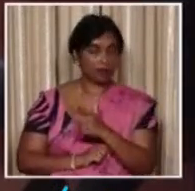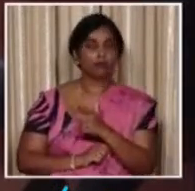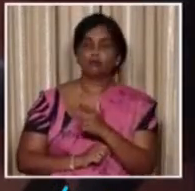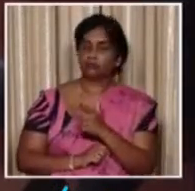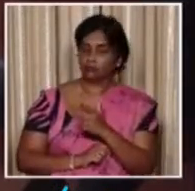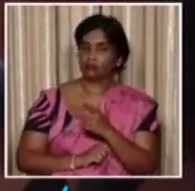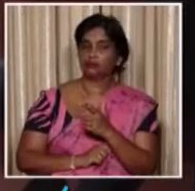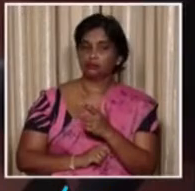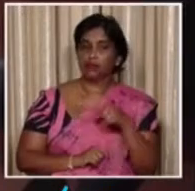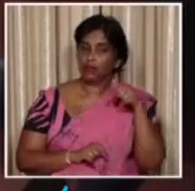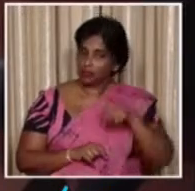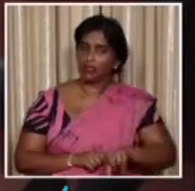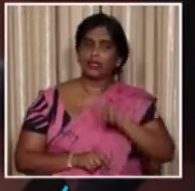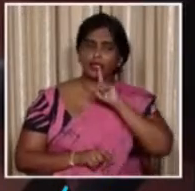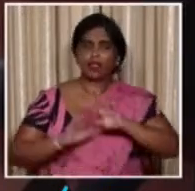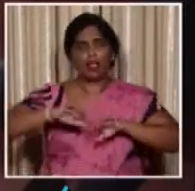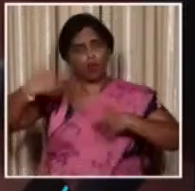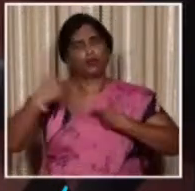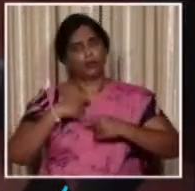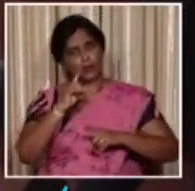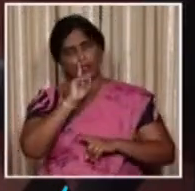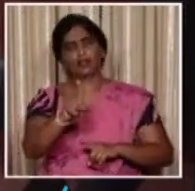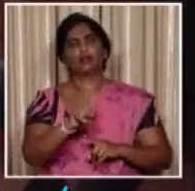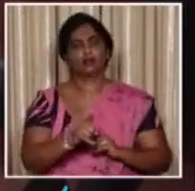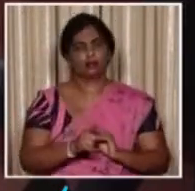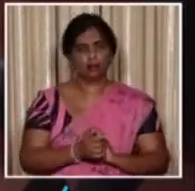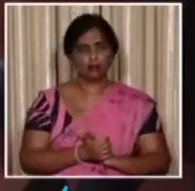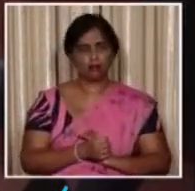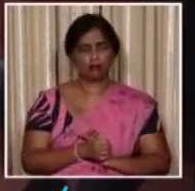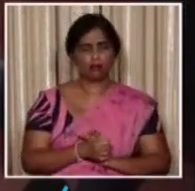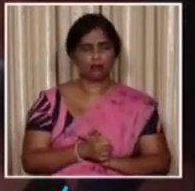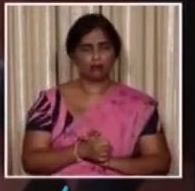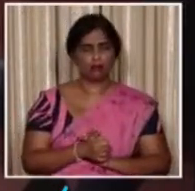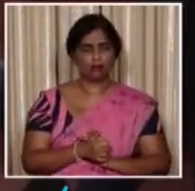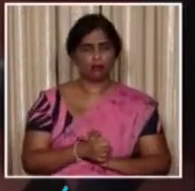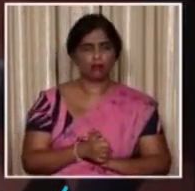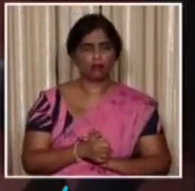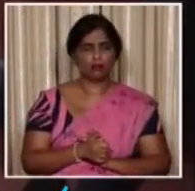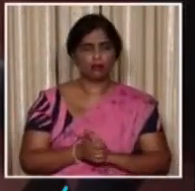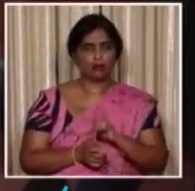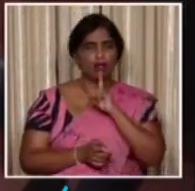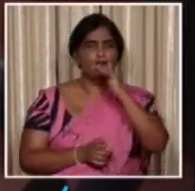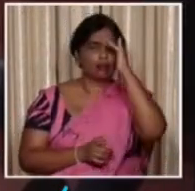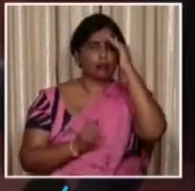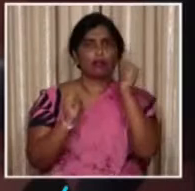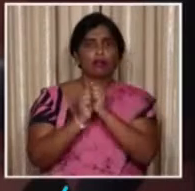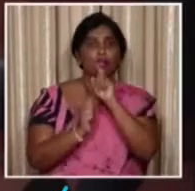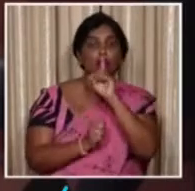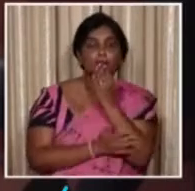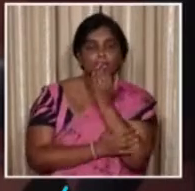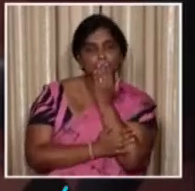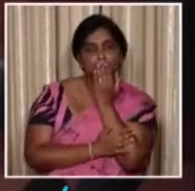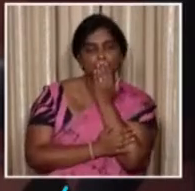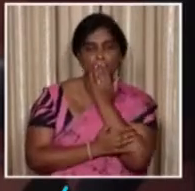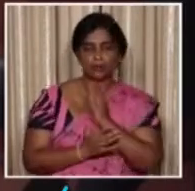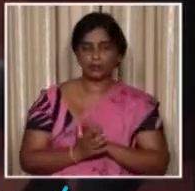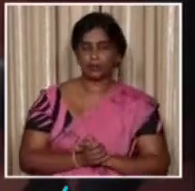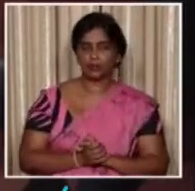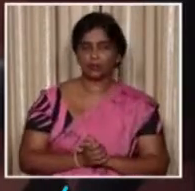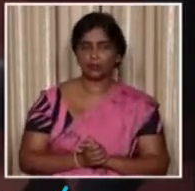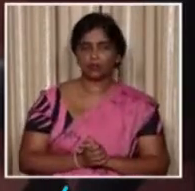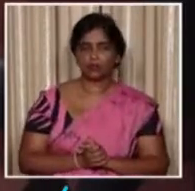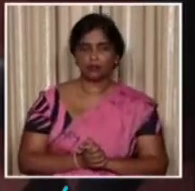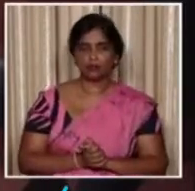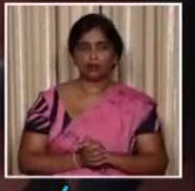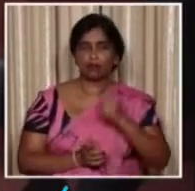නියම කරම මෙතනක් කියන එළියක් කියන ප්‍රසන්නට කතානායකතුමා මොනවද කරන්නේ මට කියන්න ඔව් කතානායකතුමා මොකද්ද කියන්නේ ඒවා කියනකොට සද්ද නැතු ඉන්නවා